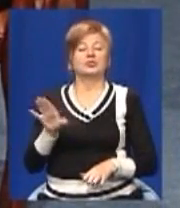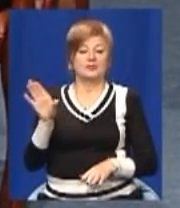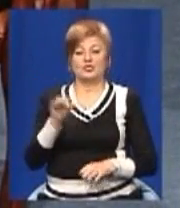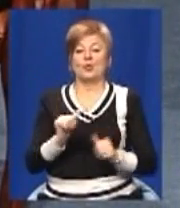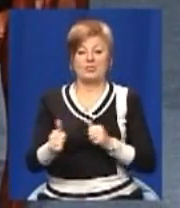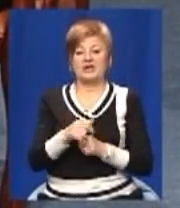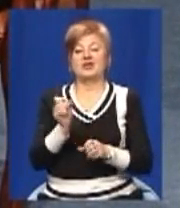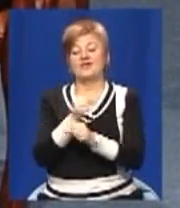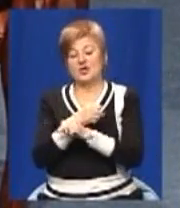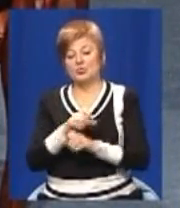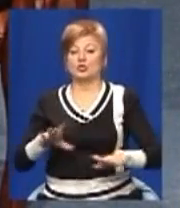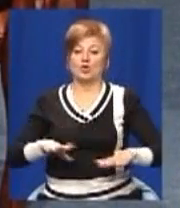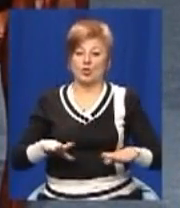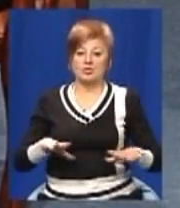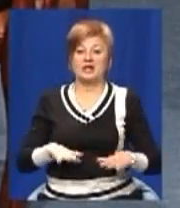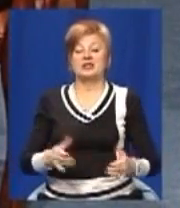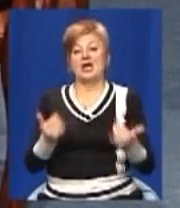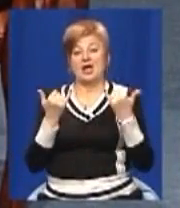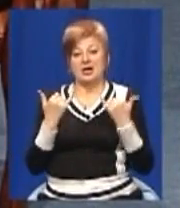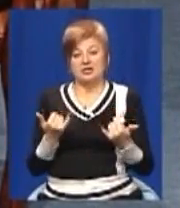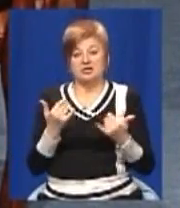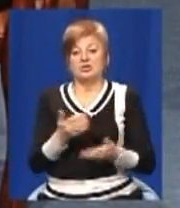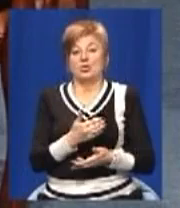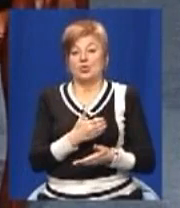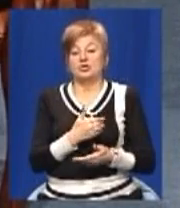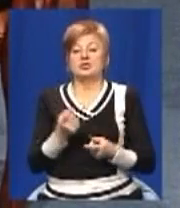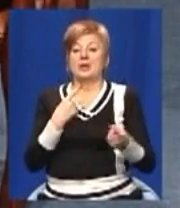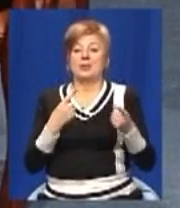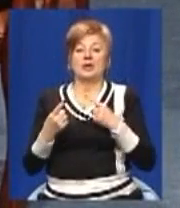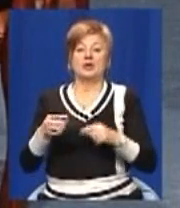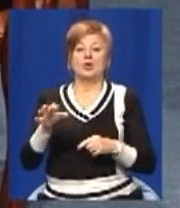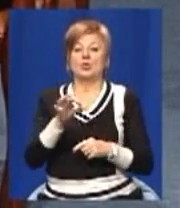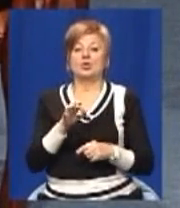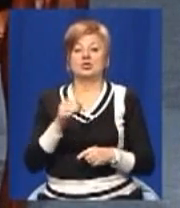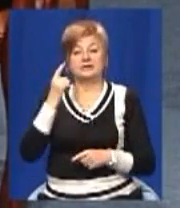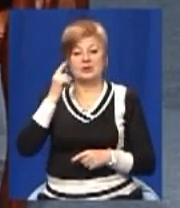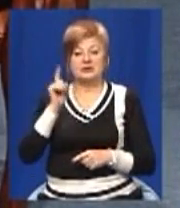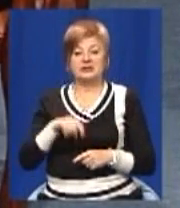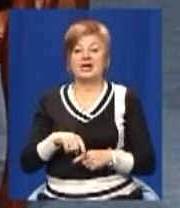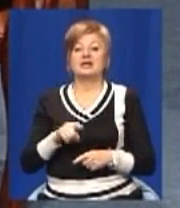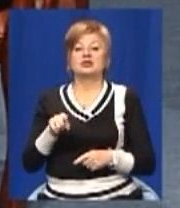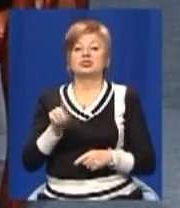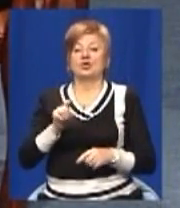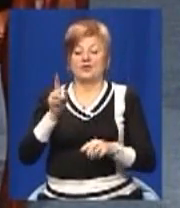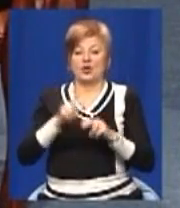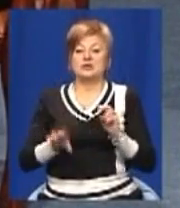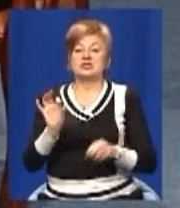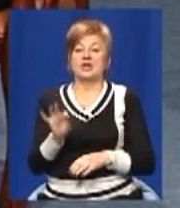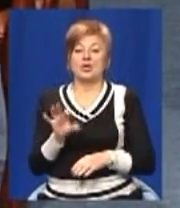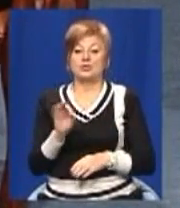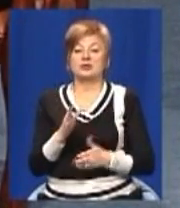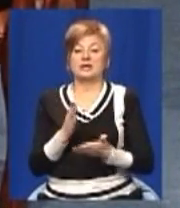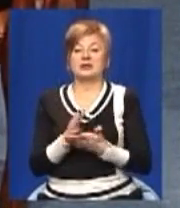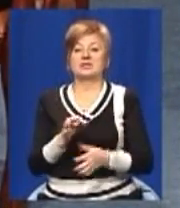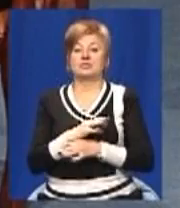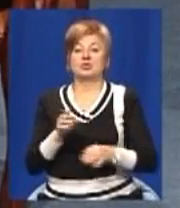попереду, і верблюди, і конячки. А зараз хотіла з тобою поговорити про таку тему. Чи знаєш ти, що в кінці жовтня є таке